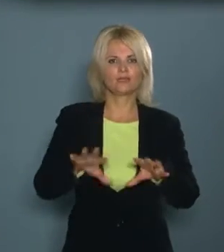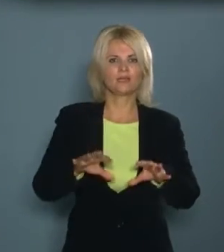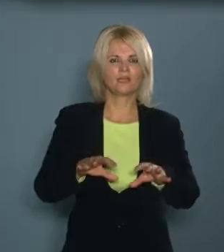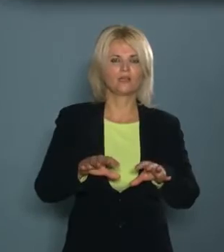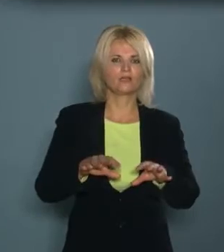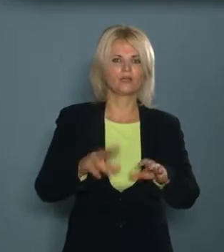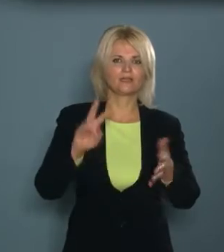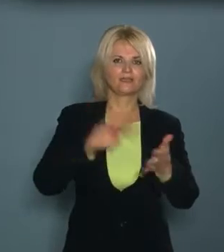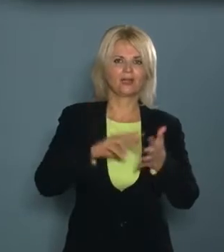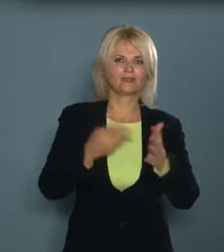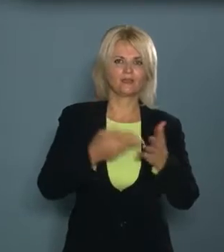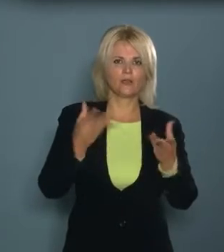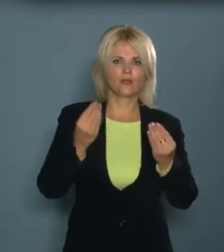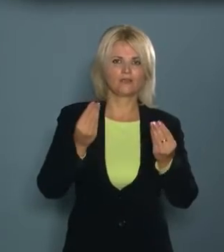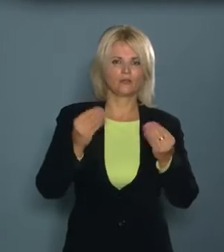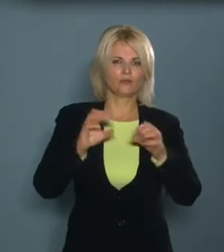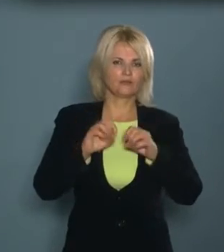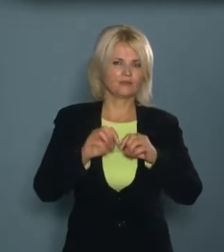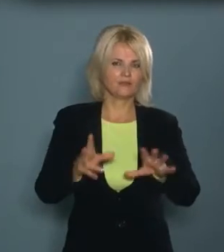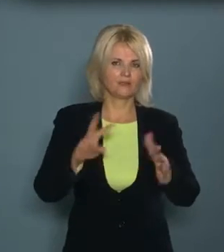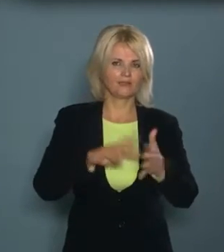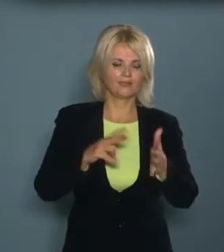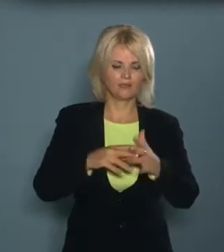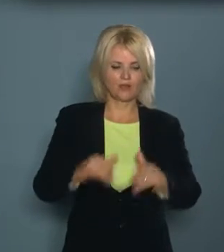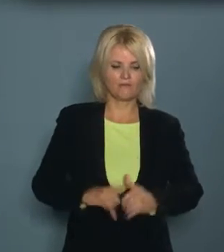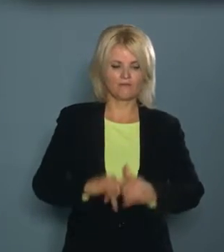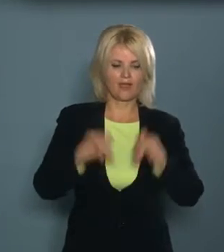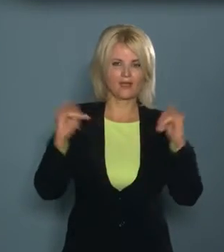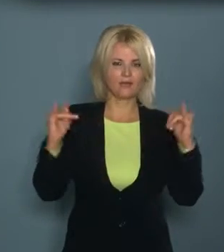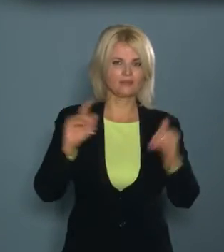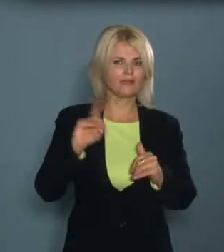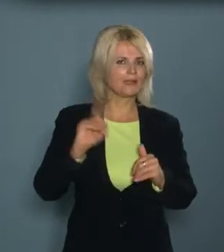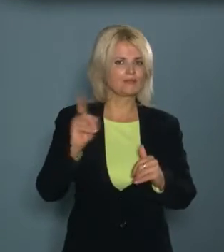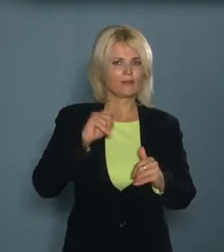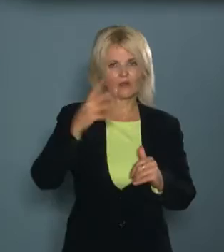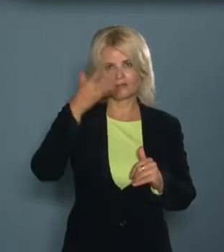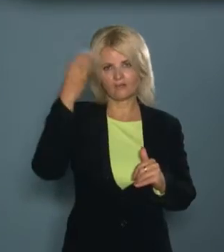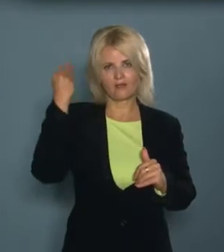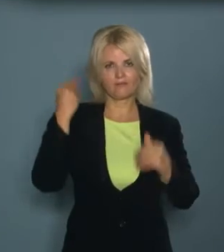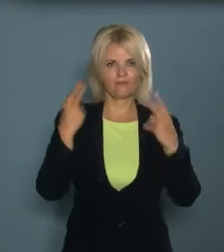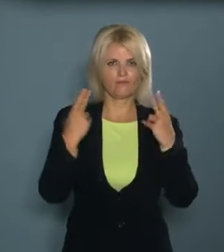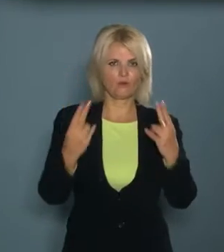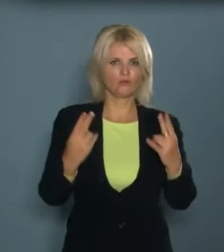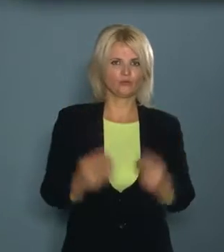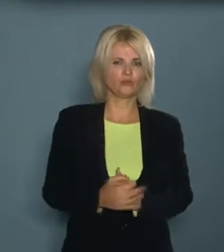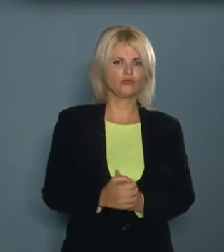technikai eszközökben, a technológiai fejlődésben, de ne felejtjük az egyik